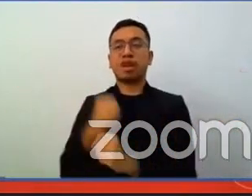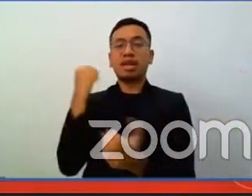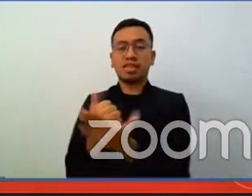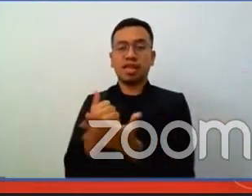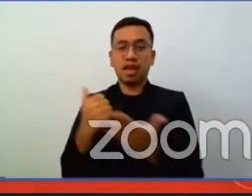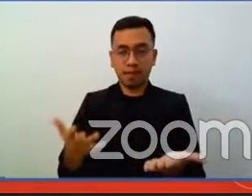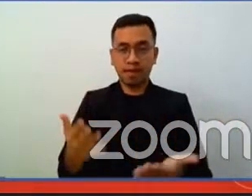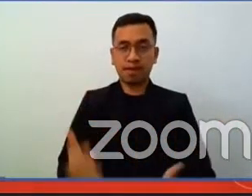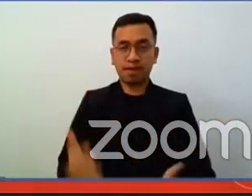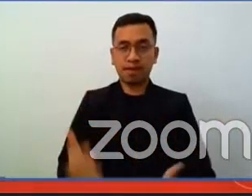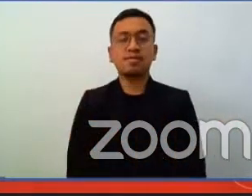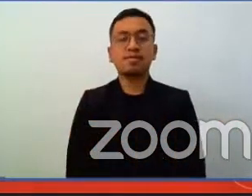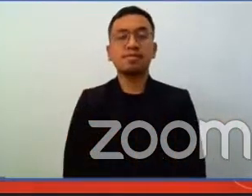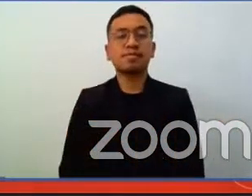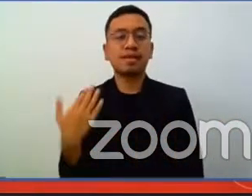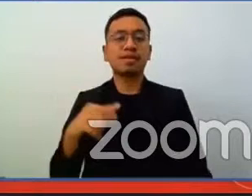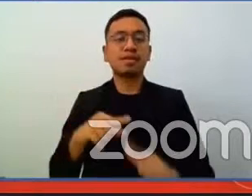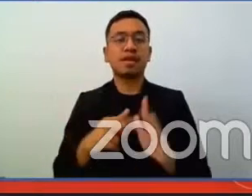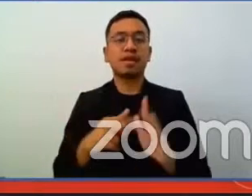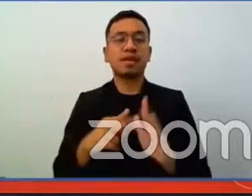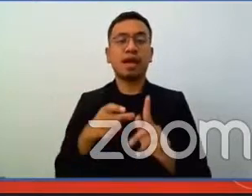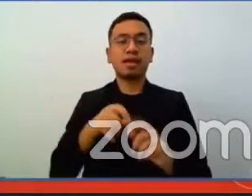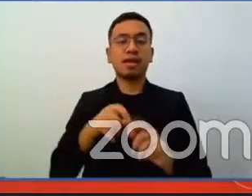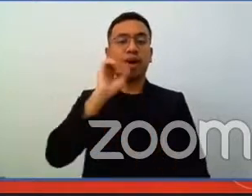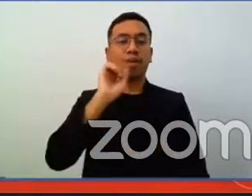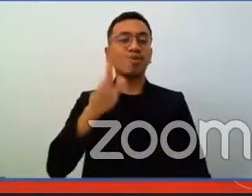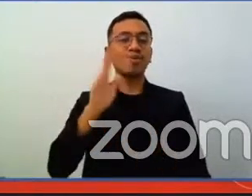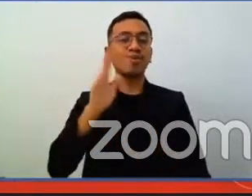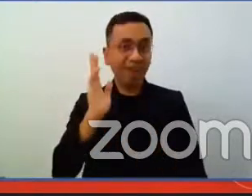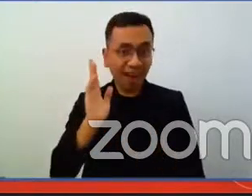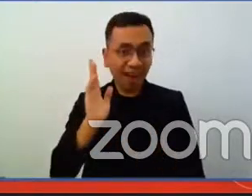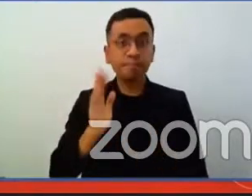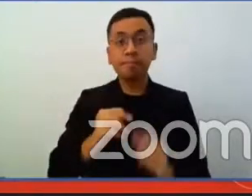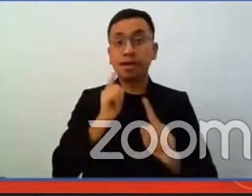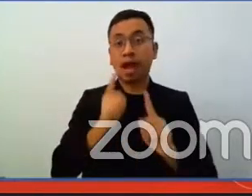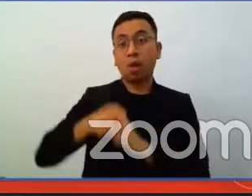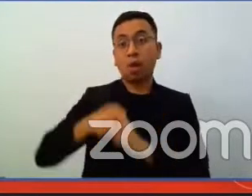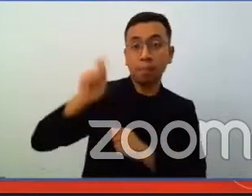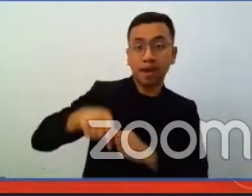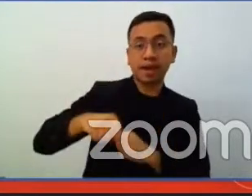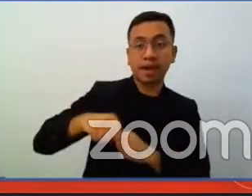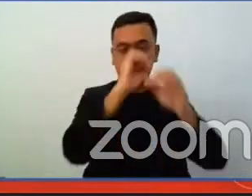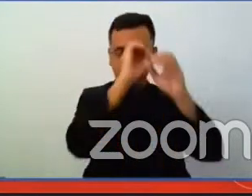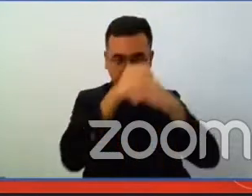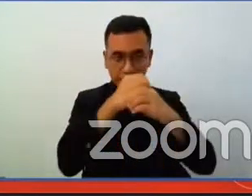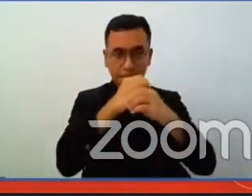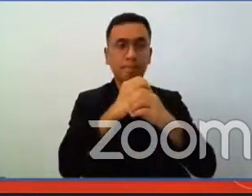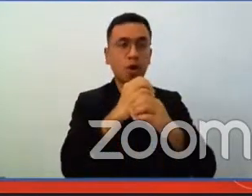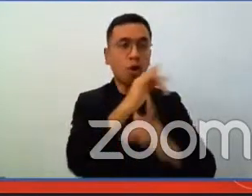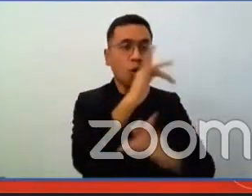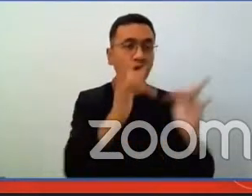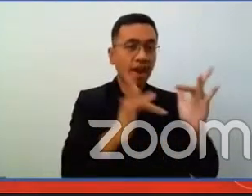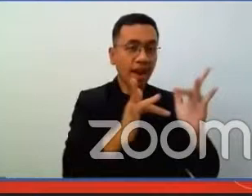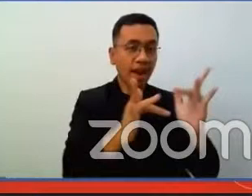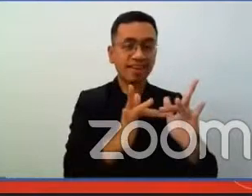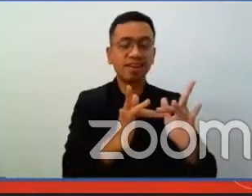yang disebut tadi Mas Andi, jika kita menggunakan laboratorium maya,